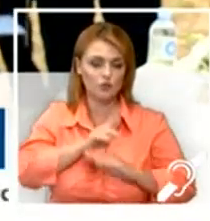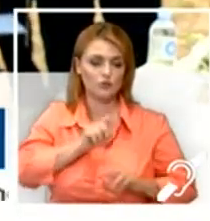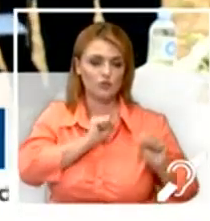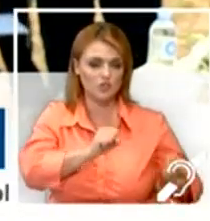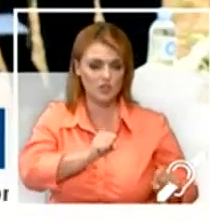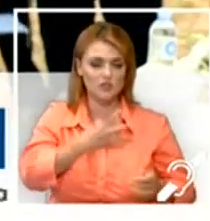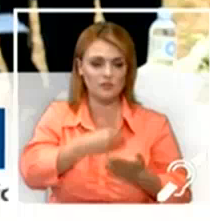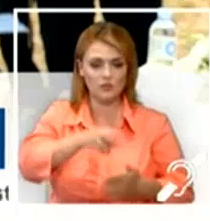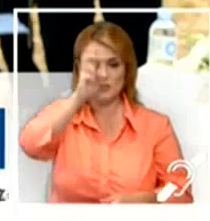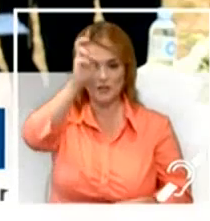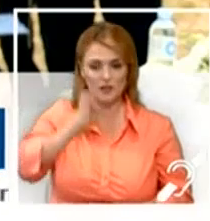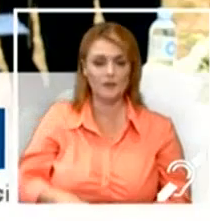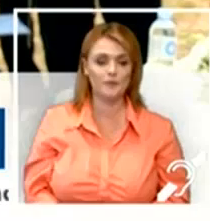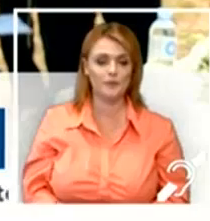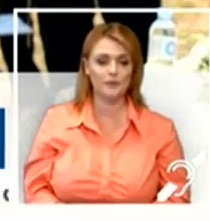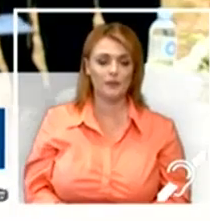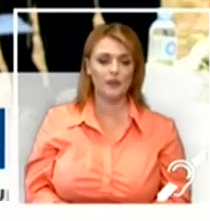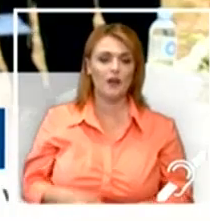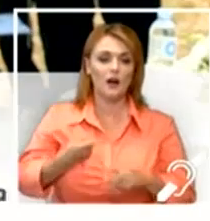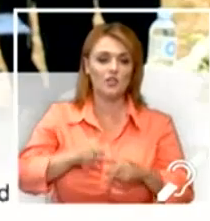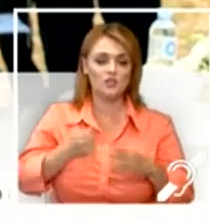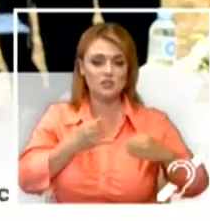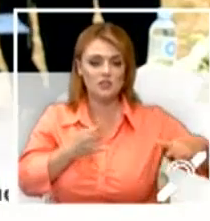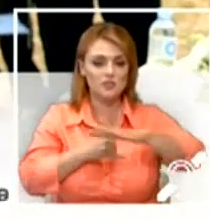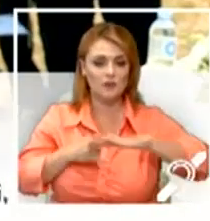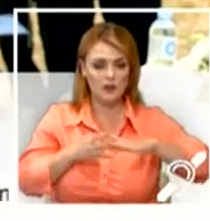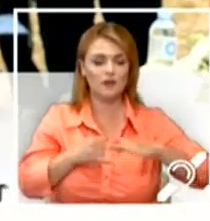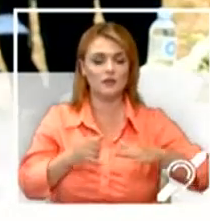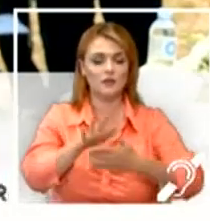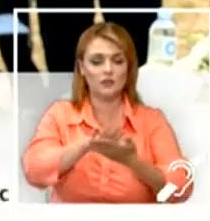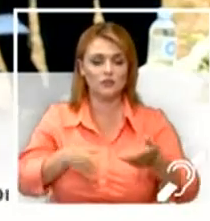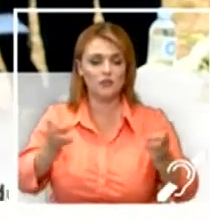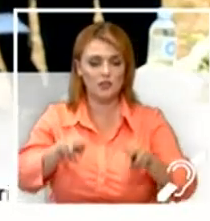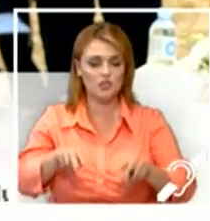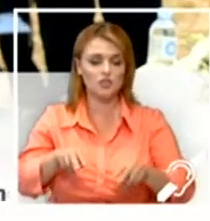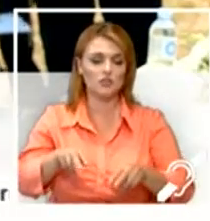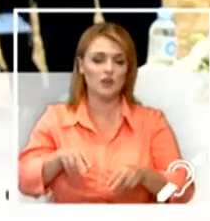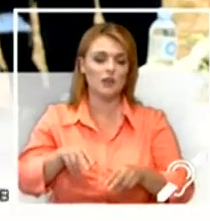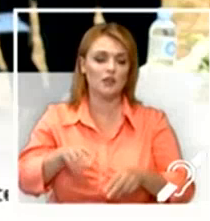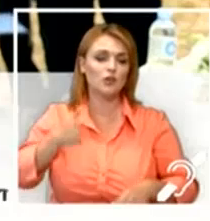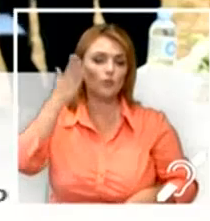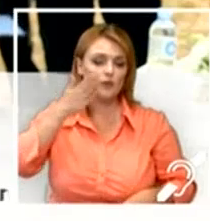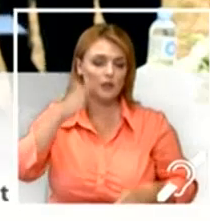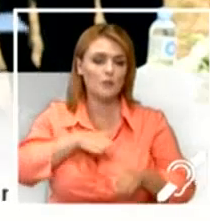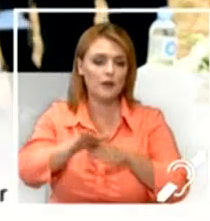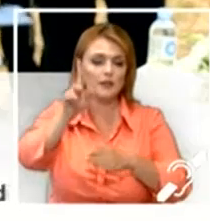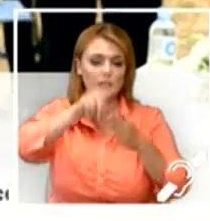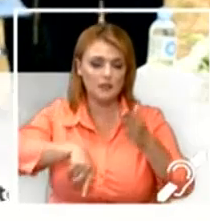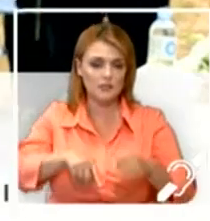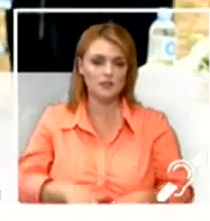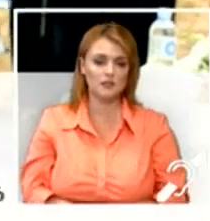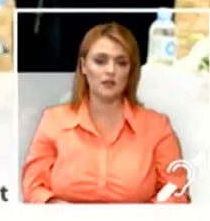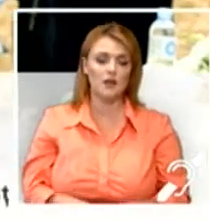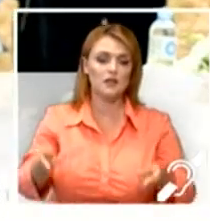ca acest pământ să rămână în continuare românesc, plin de credință, să rămână în